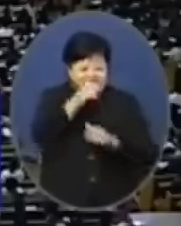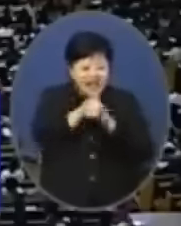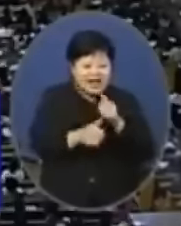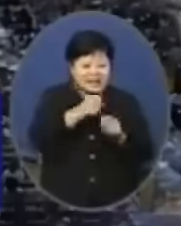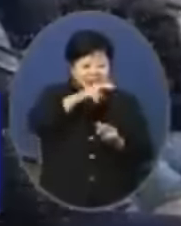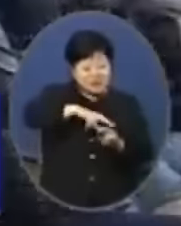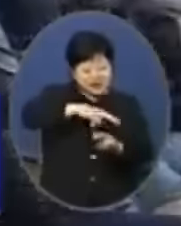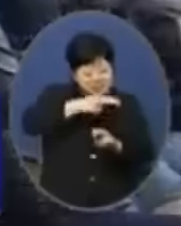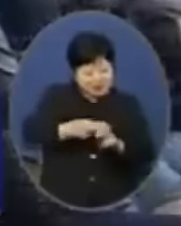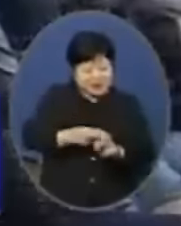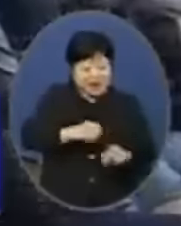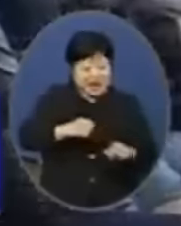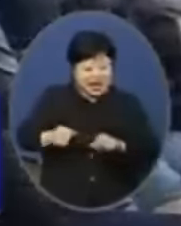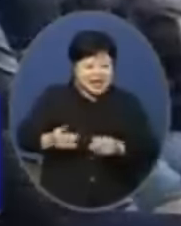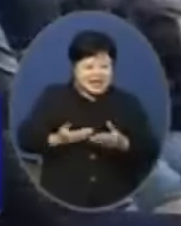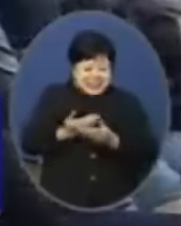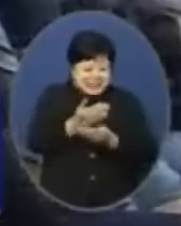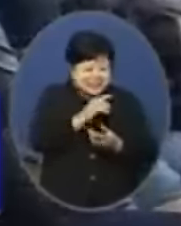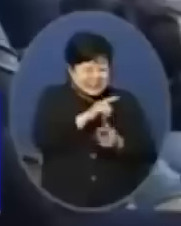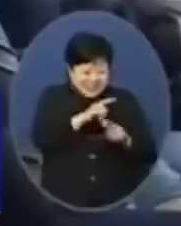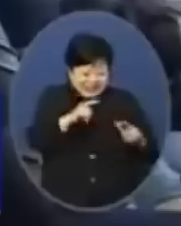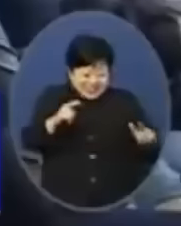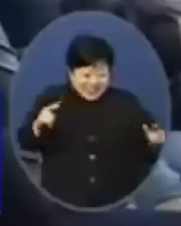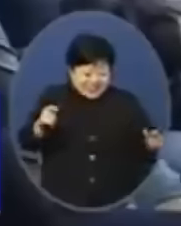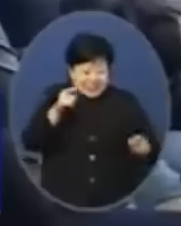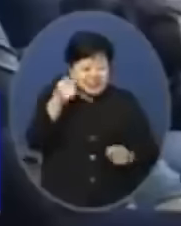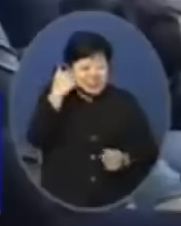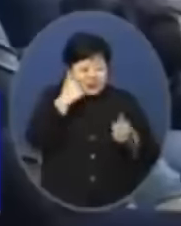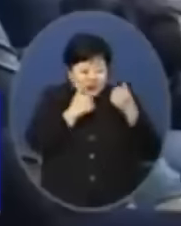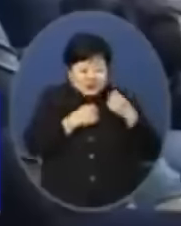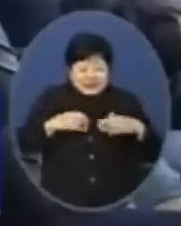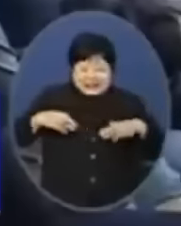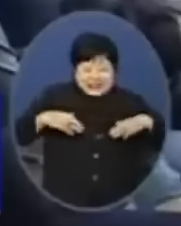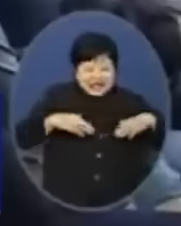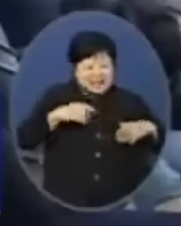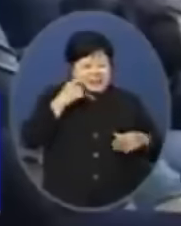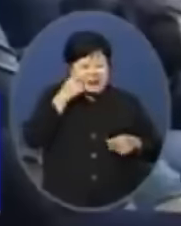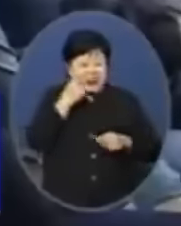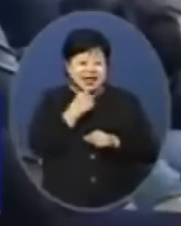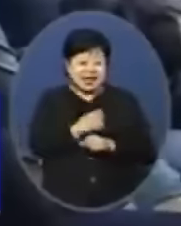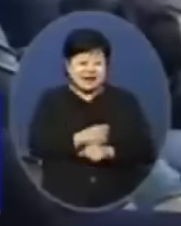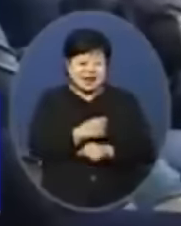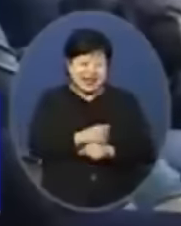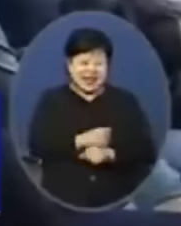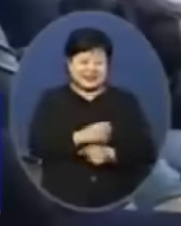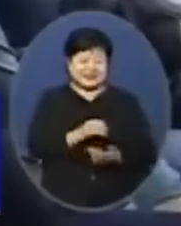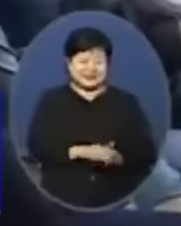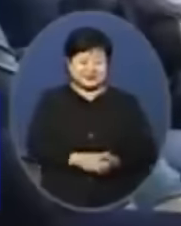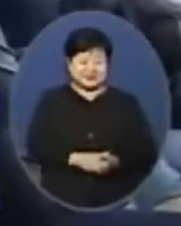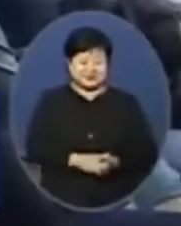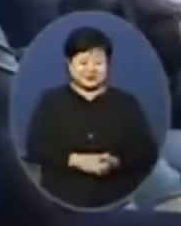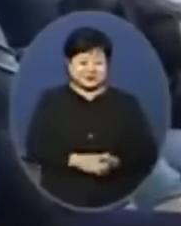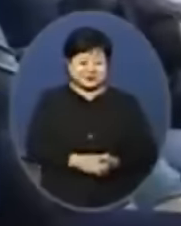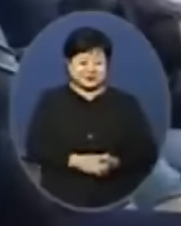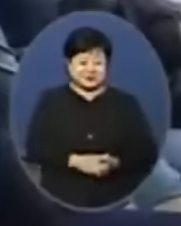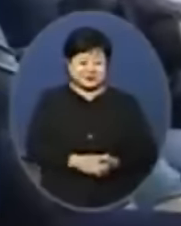아니요 하나님의 선물이라 행위에서 난 것이 아니니 누구든지 자랑하지 못하게 함이라.